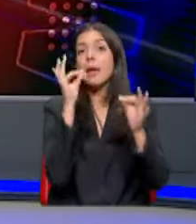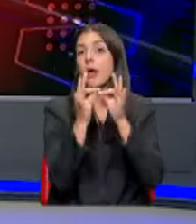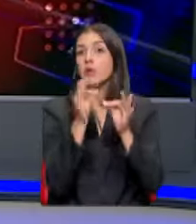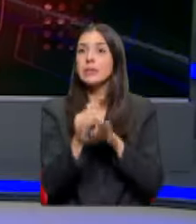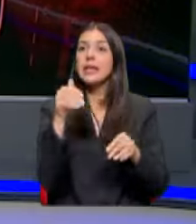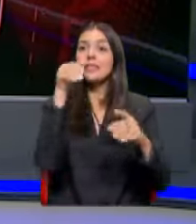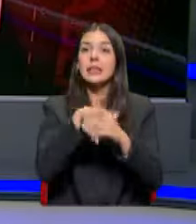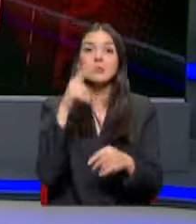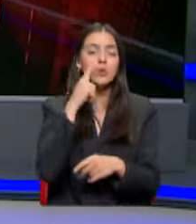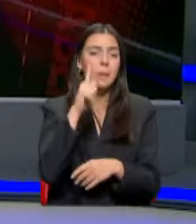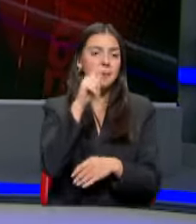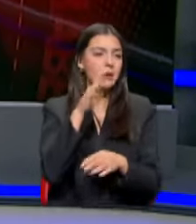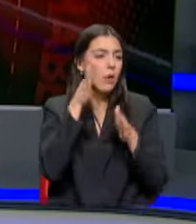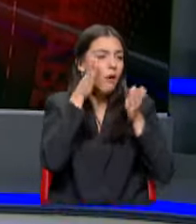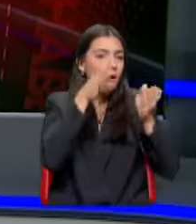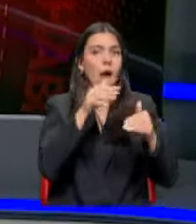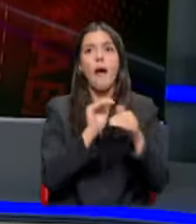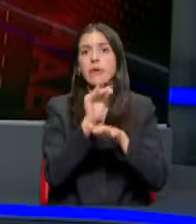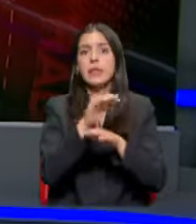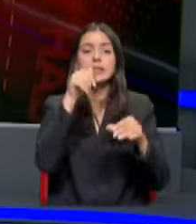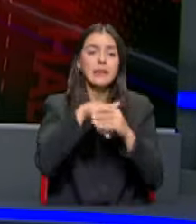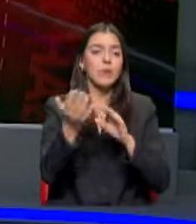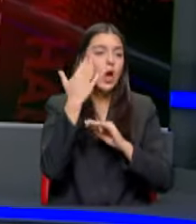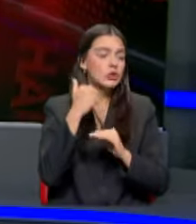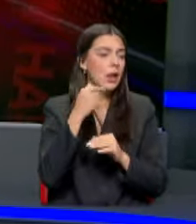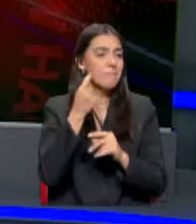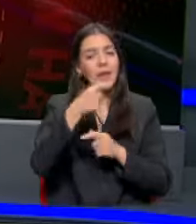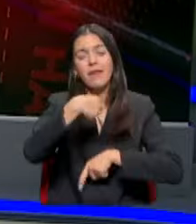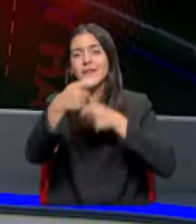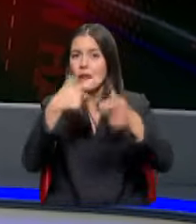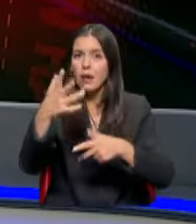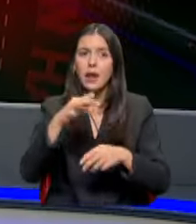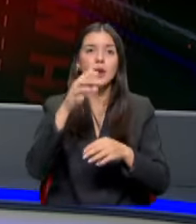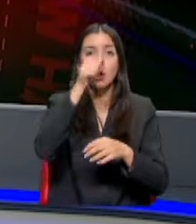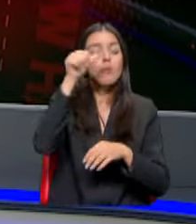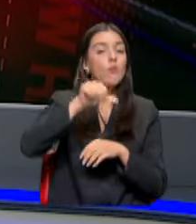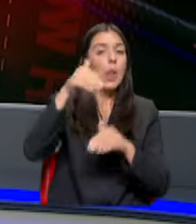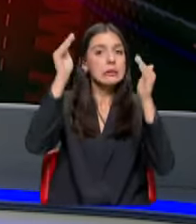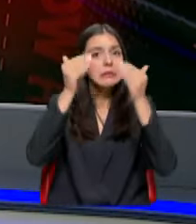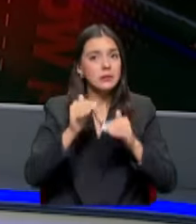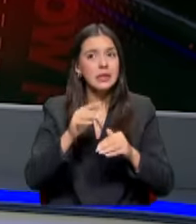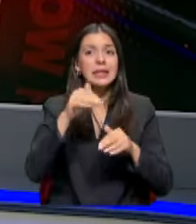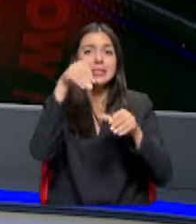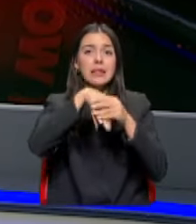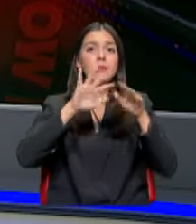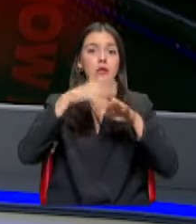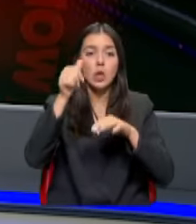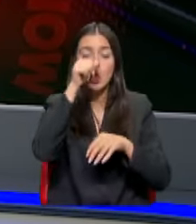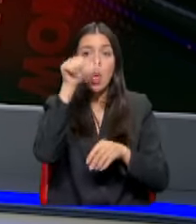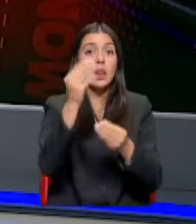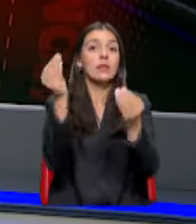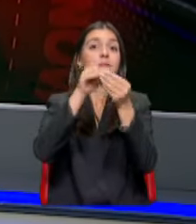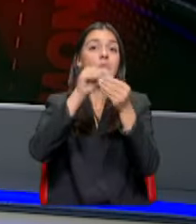seçime endeksli bir hayat. Seçimden önce para dağıtılır, doğalgaz indirilir. Seçimden sonra paralar çekilir, doğalgaz